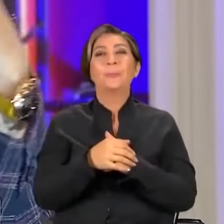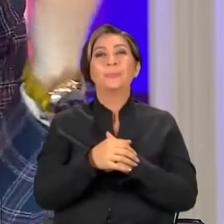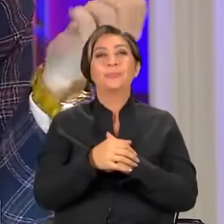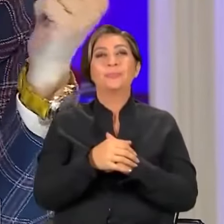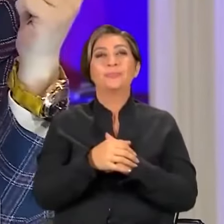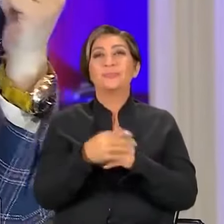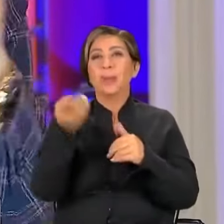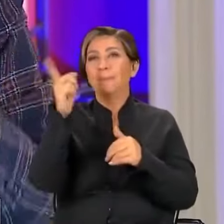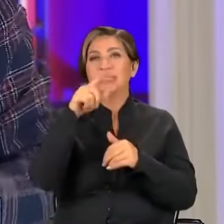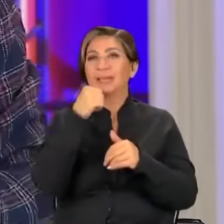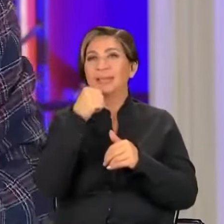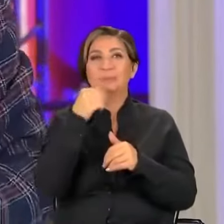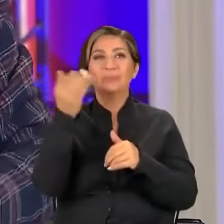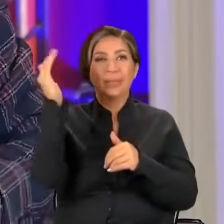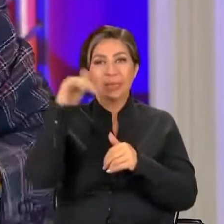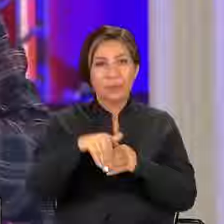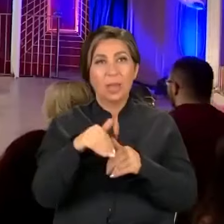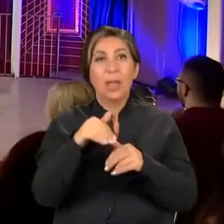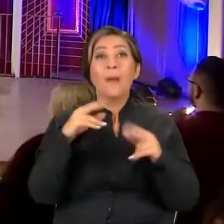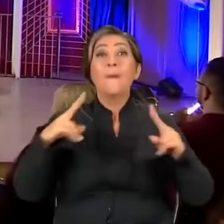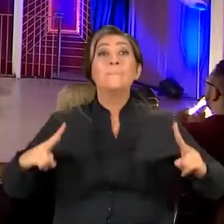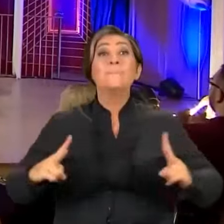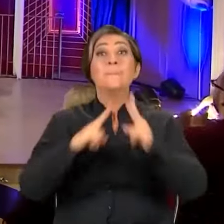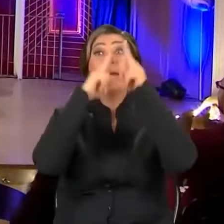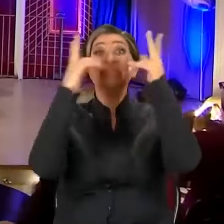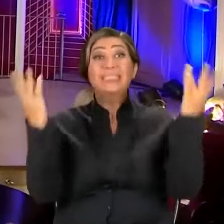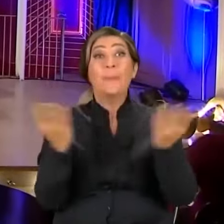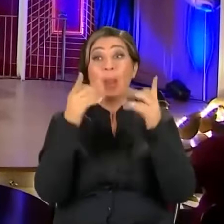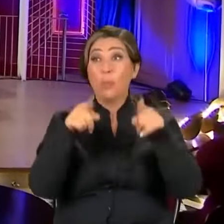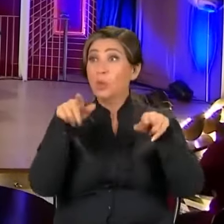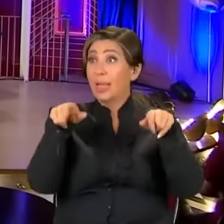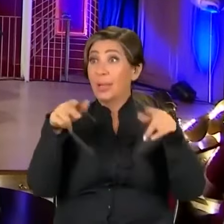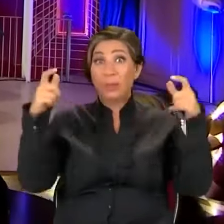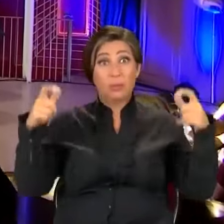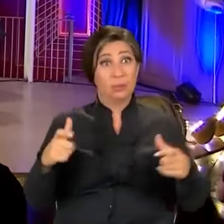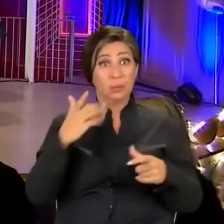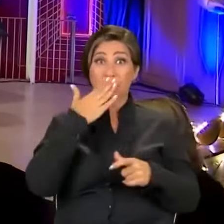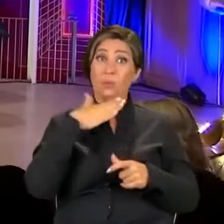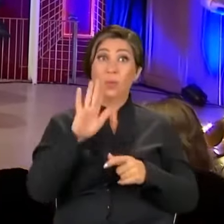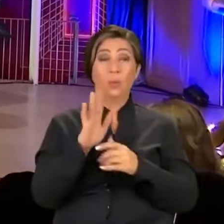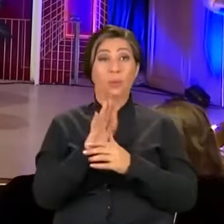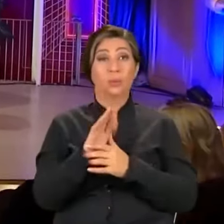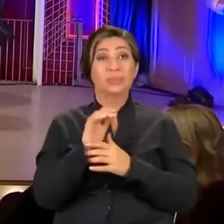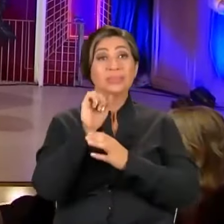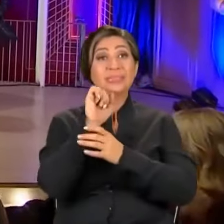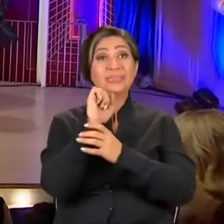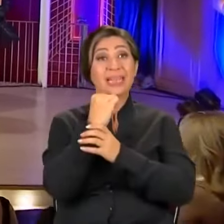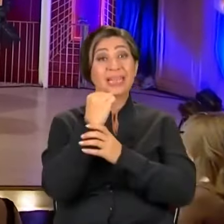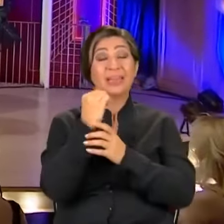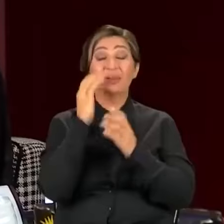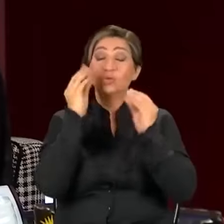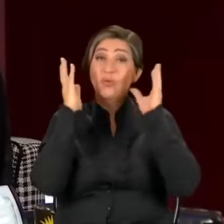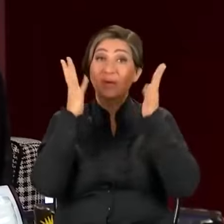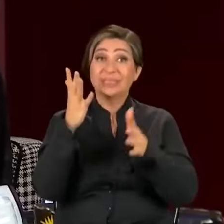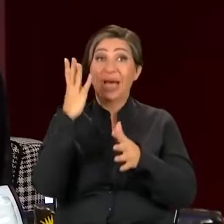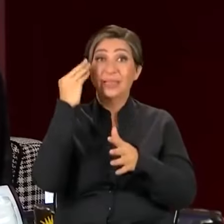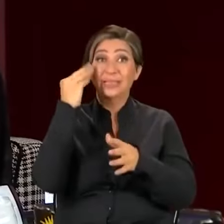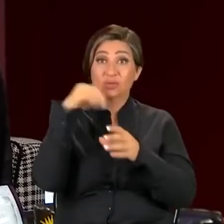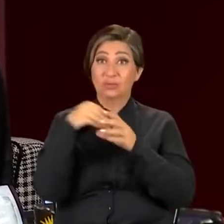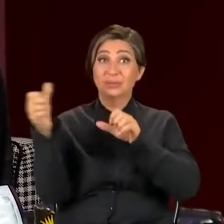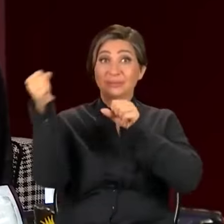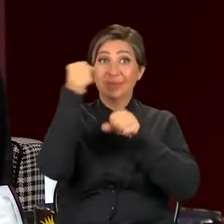getiriyorlar. Başka bir adam daha söyledi. Hakikaten Paris'te bile diyorlar belki böyle bir mekan yok. Sanattan çok fazla anladıkları için getiriyor